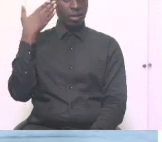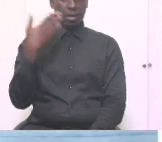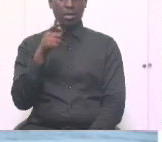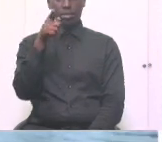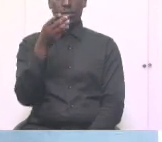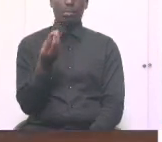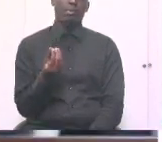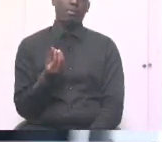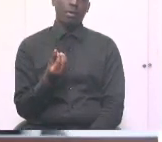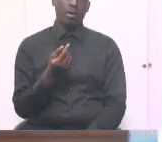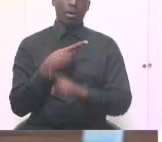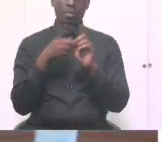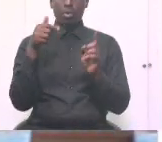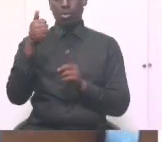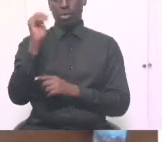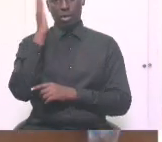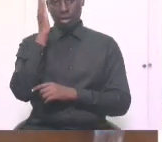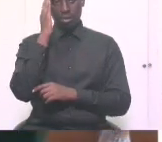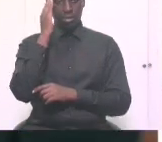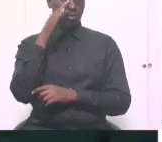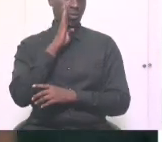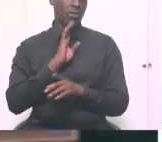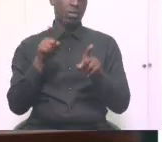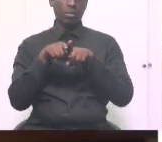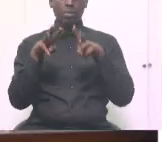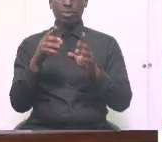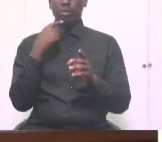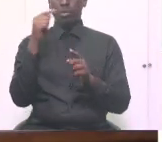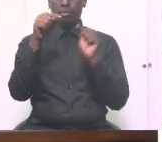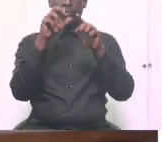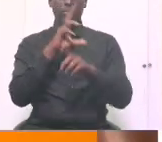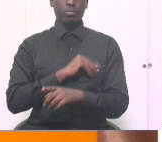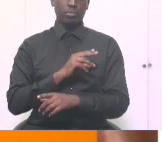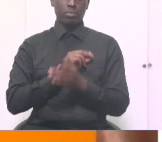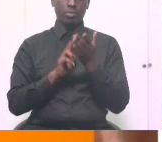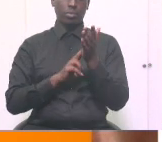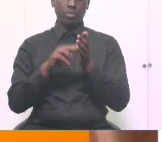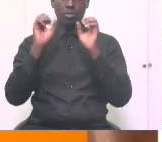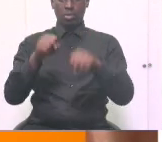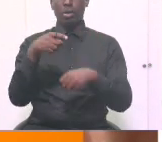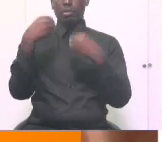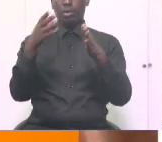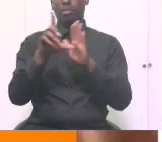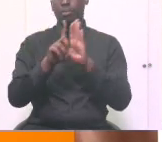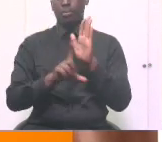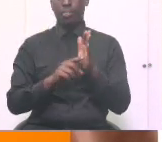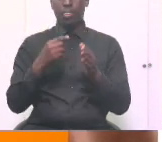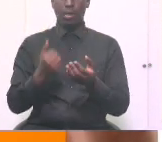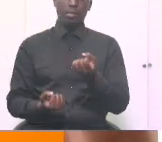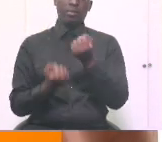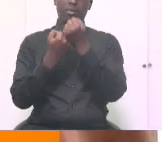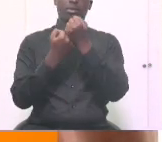ko ari amafaranga ahubwo ngo nawe yarazi ko ari inzoga nk'uko yabivuze mu bushinjacyaha. Ku cyaha cyo gukoresha ububasha bwa n'amategeko abunganira